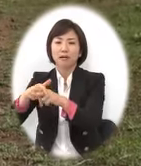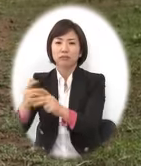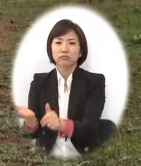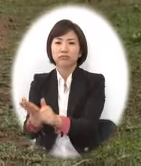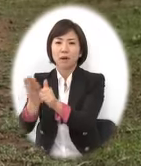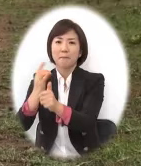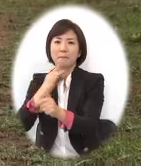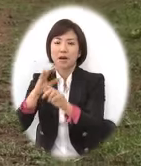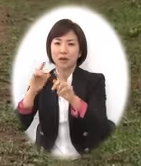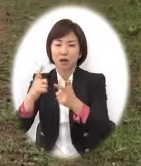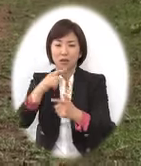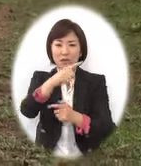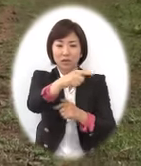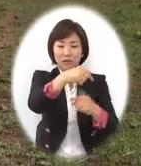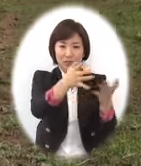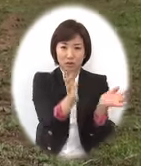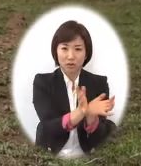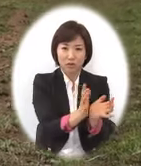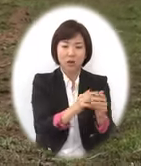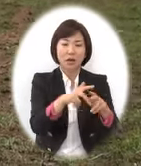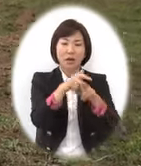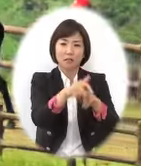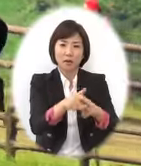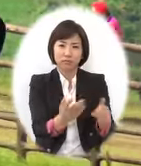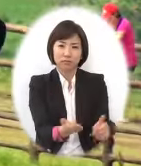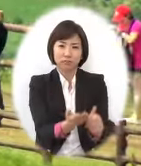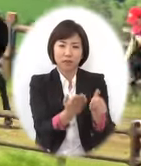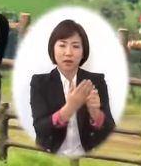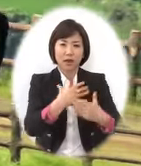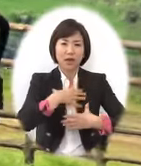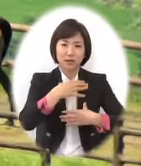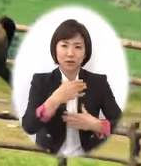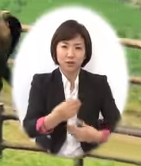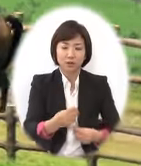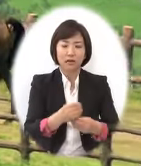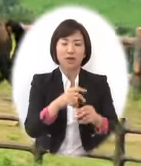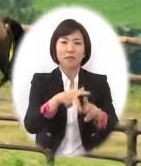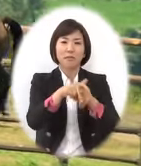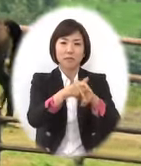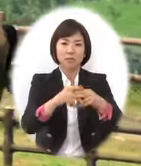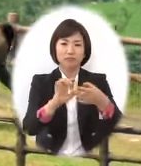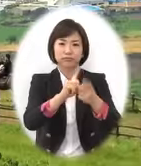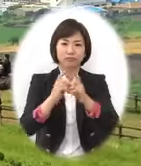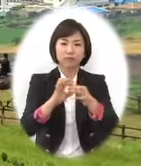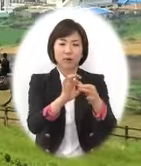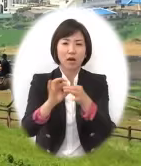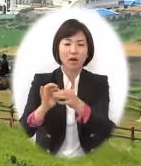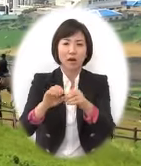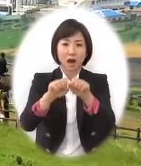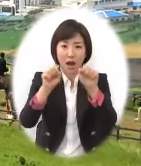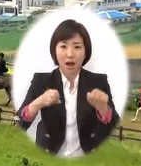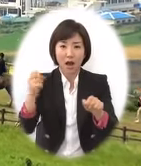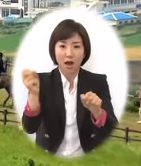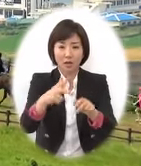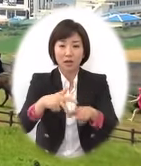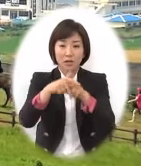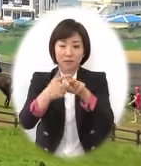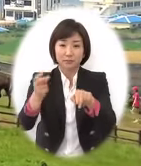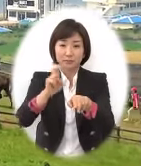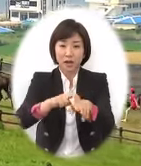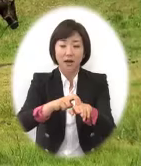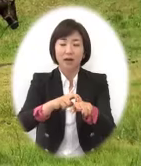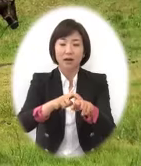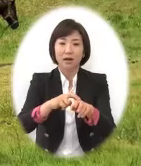축산진흥원에서는 말을 순치 조련을 해서 안전한 수용말을 생산하는 시스템과 또한 승마인들이